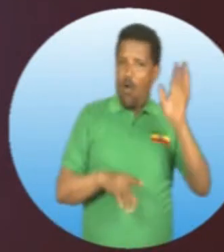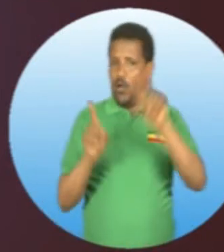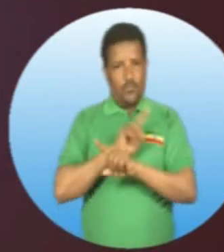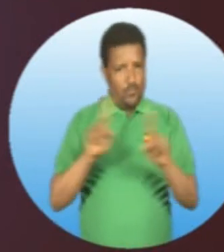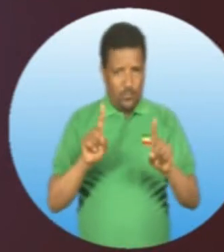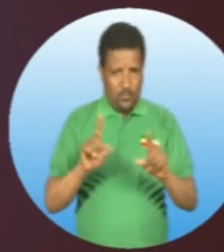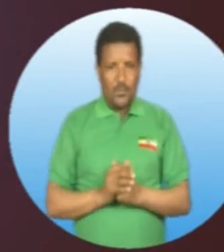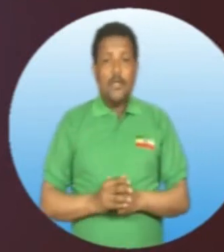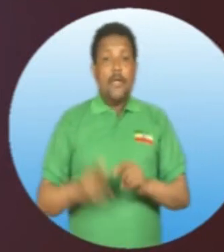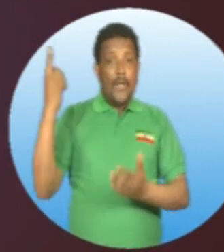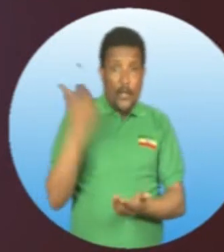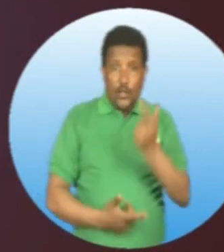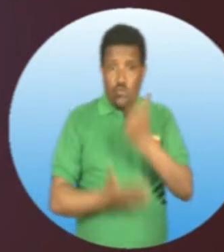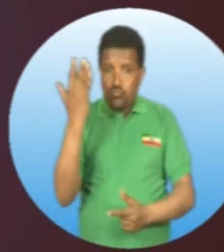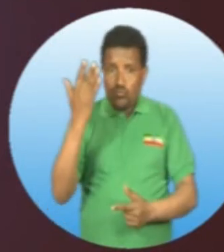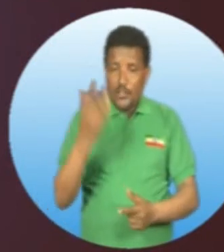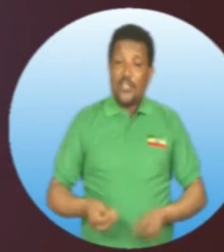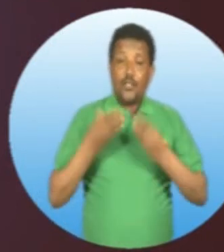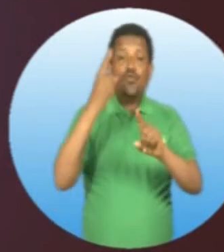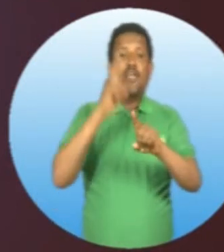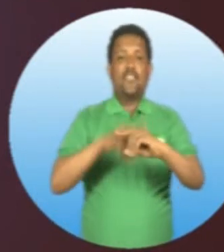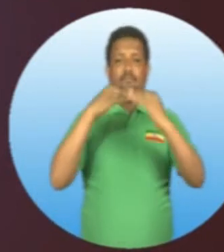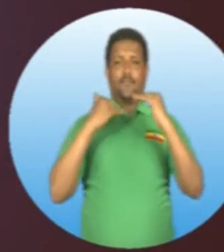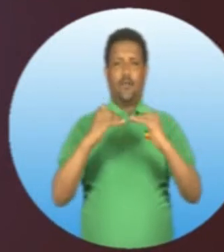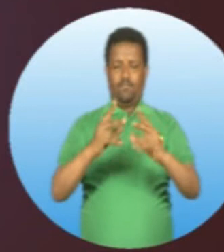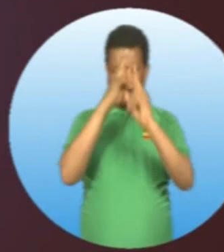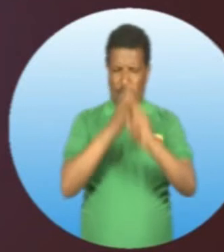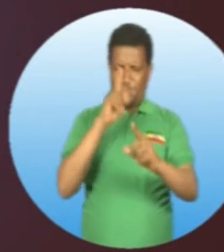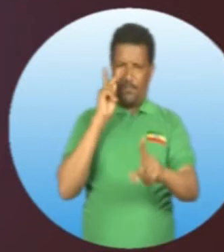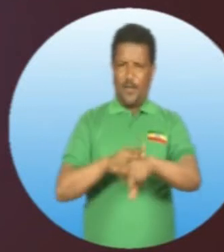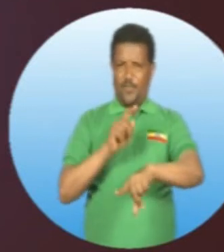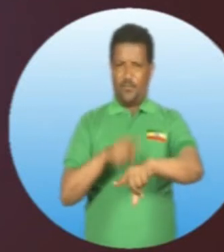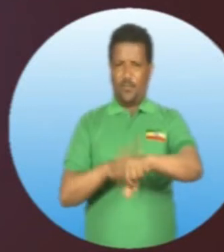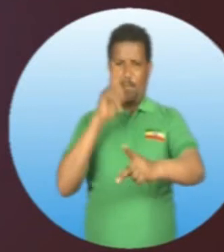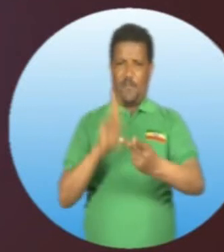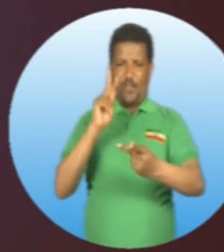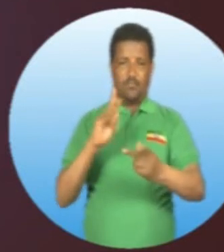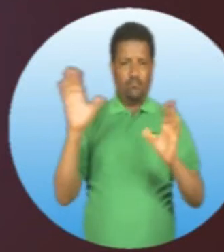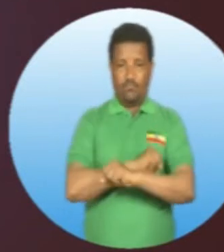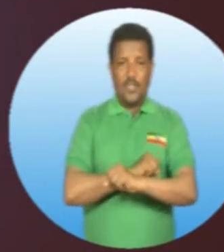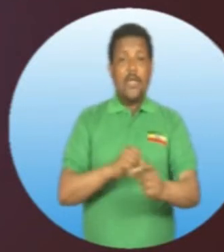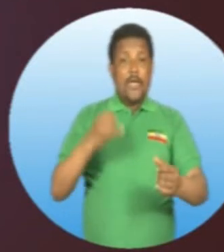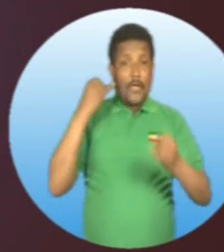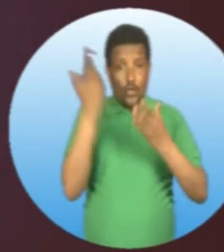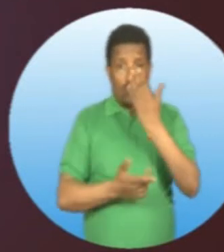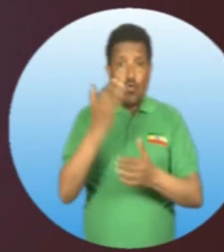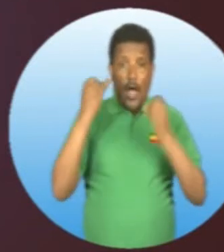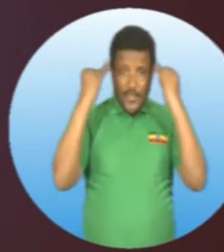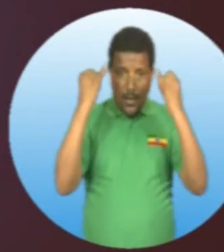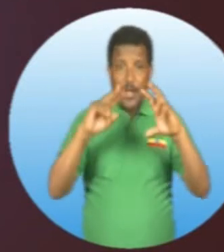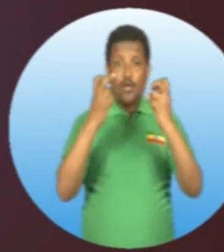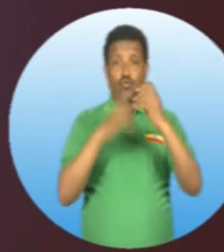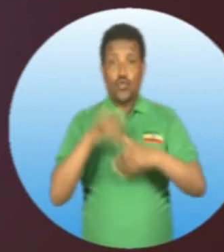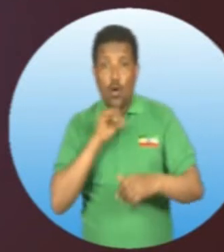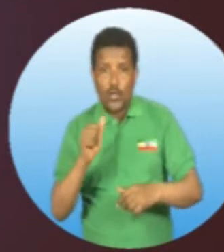እንቅስቃሴ አለማቅረብ፣ ለክርክሩ የተሰጠውን የጊዜ ገደብ ማክበር፣ የክርክሩ ሐሳብ ከርዕሱ